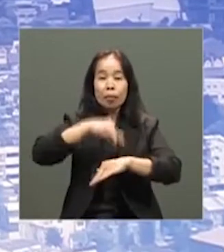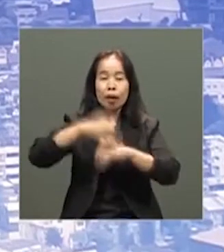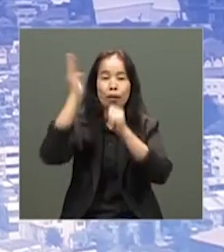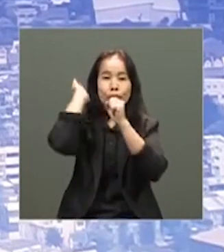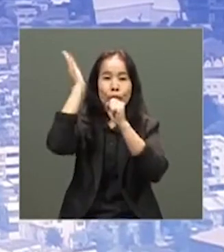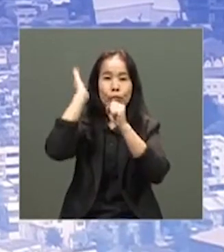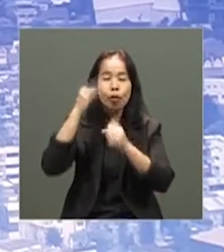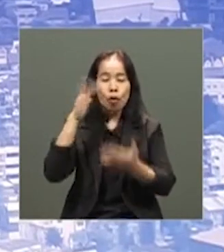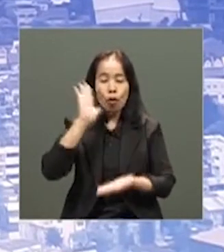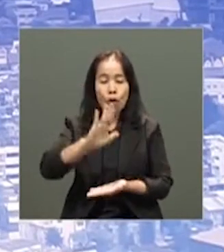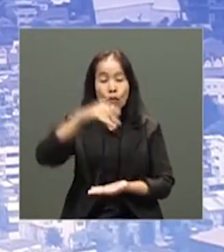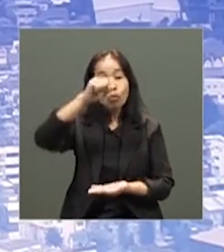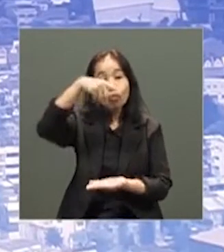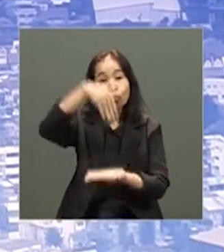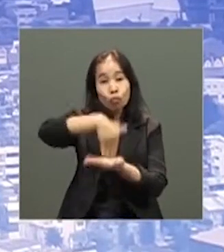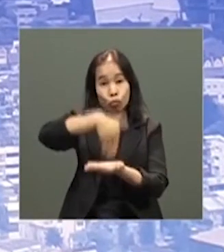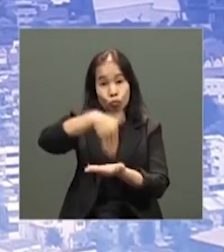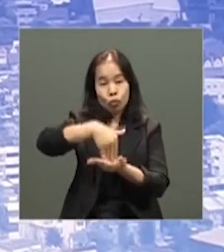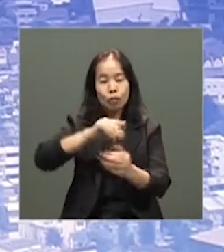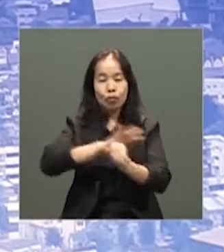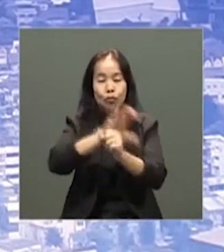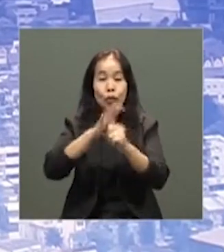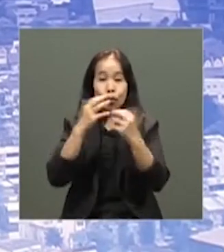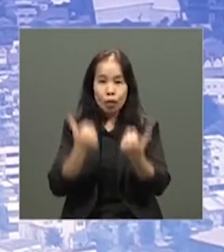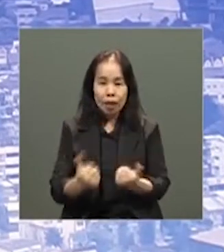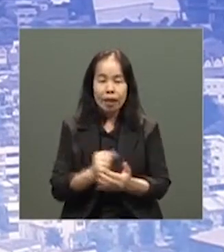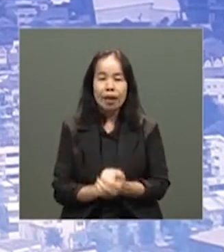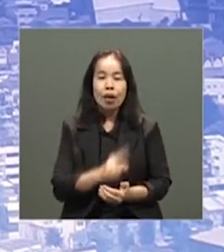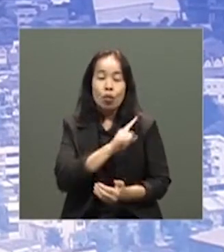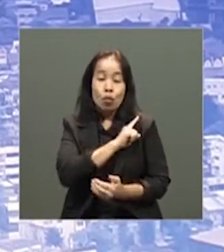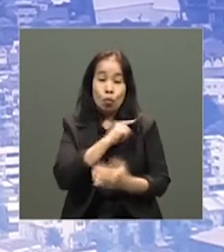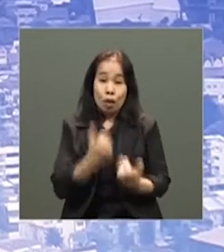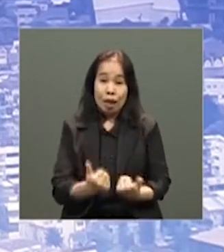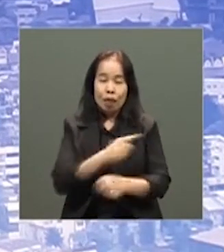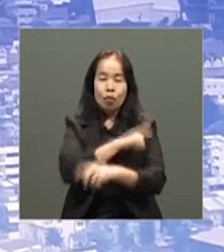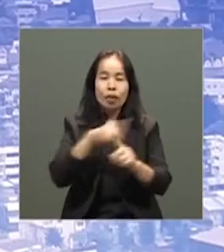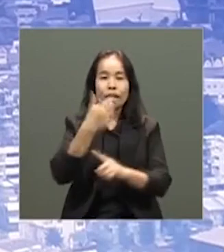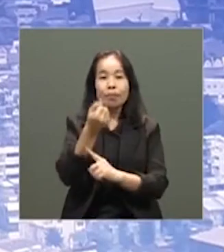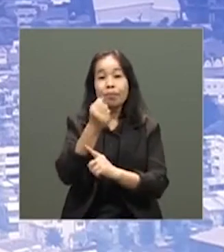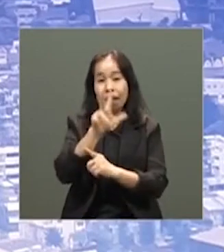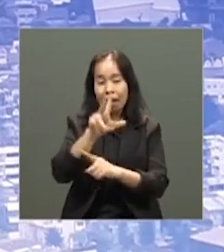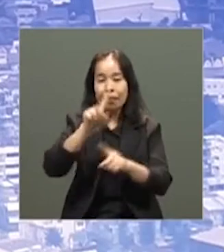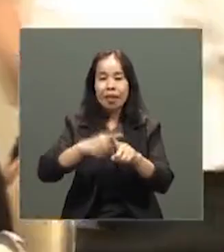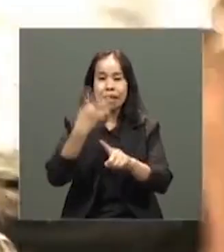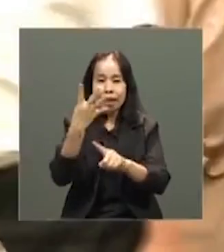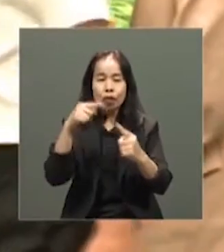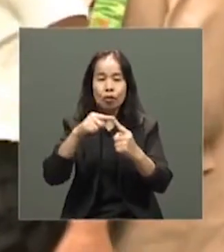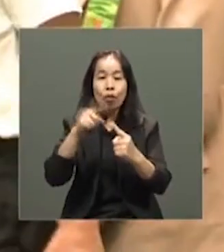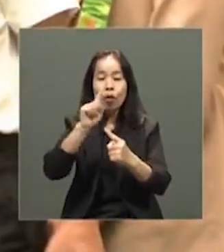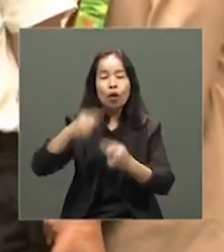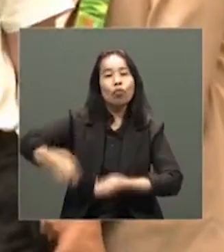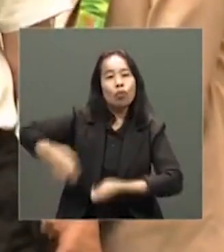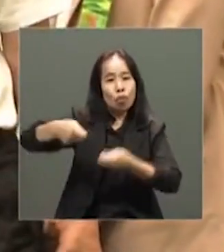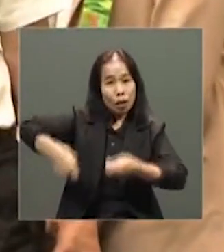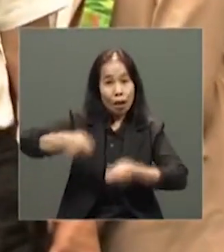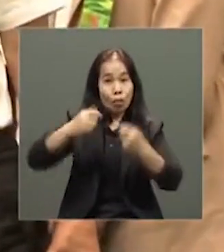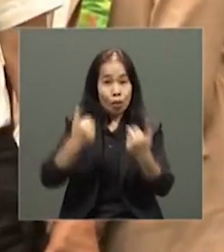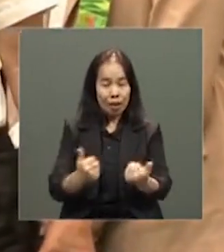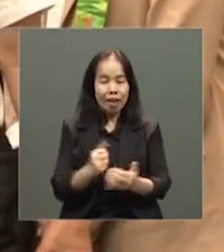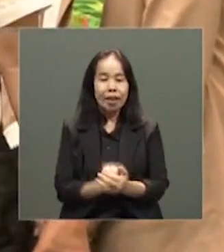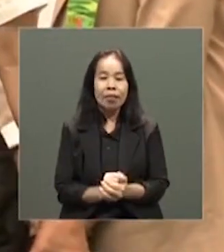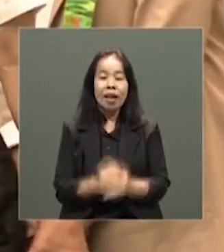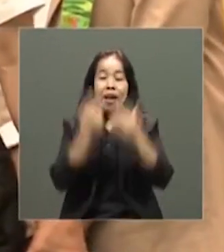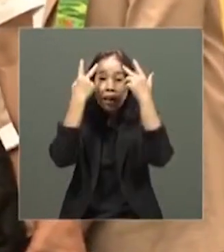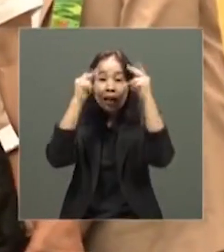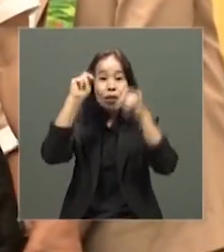ายแพทย์ทวีสินวิษณุโยธินโฆษกศูนย์บริหารสถานการณ์โควิด-19 หรือสบค.เปิดเผยว่าวันนี้นายกรั